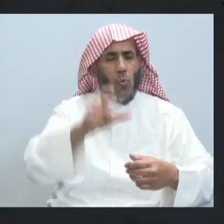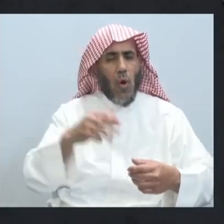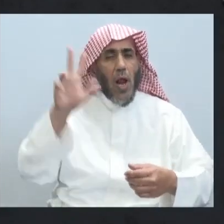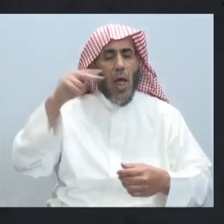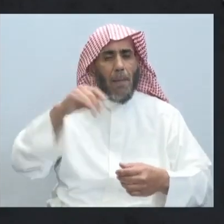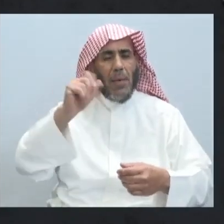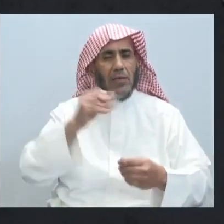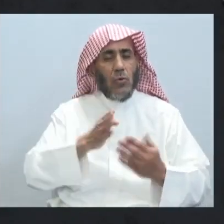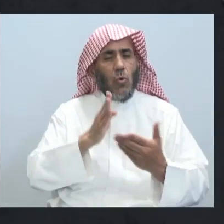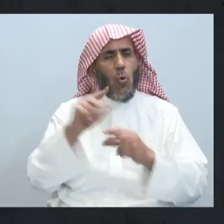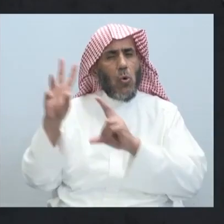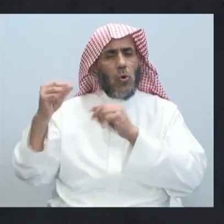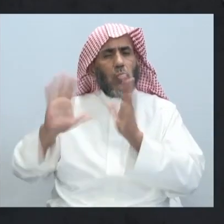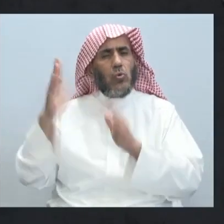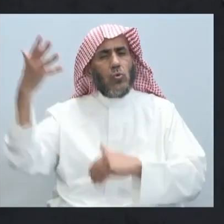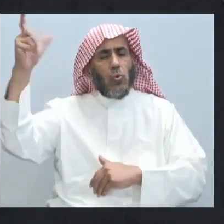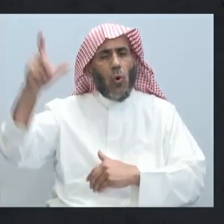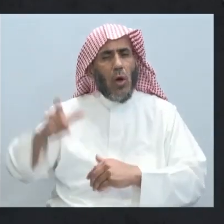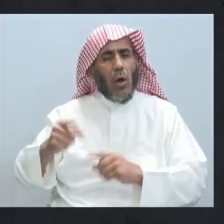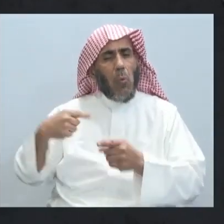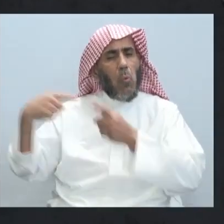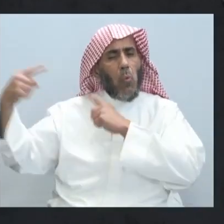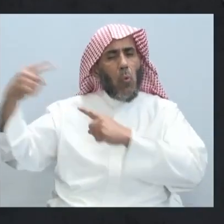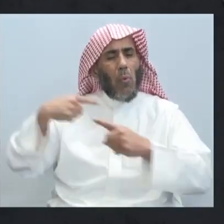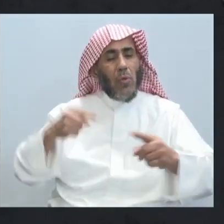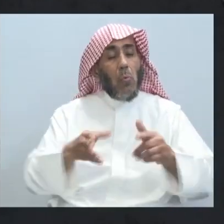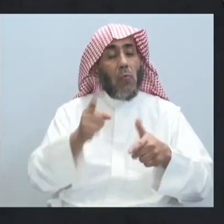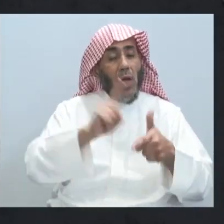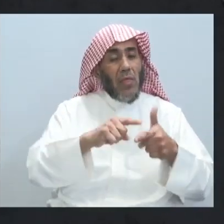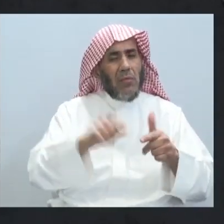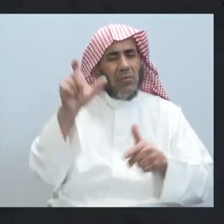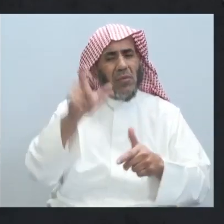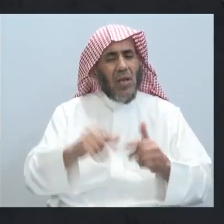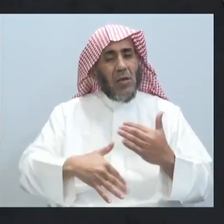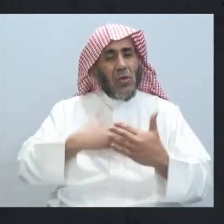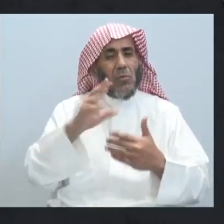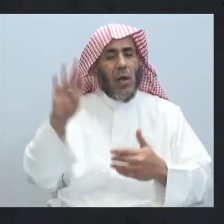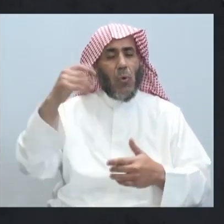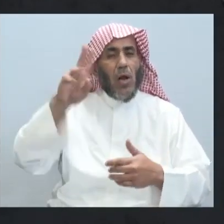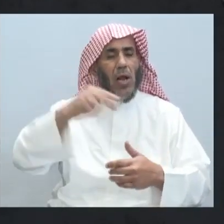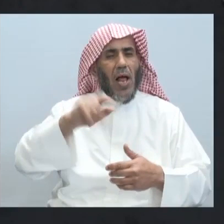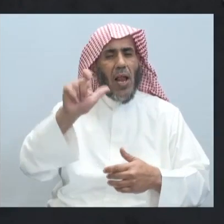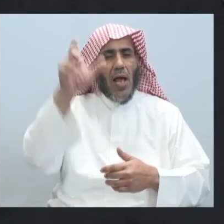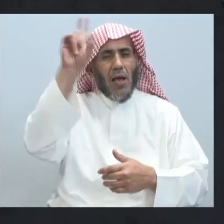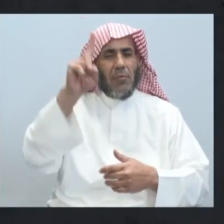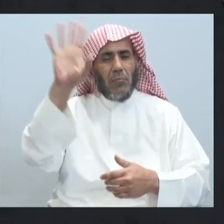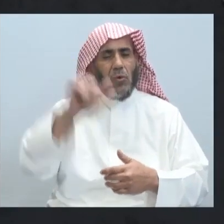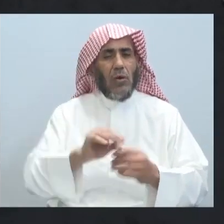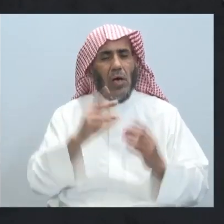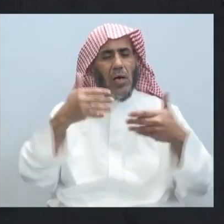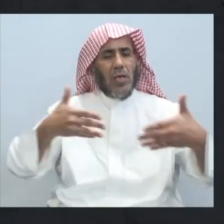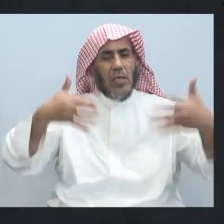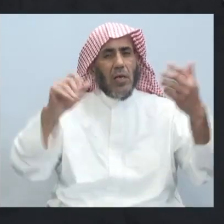ينحون الاتجاه قديم هناك ايضا شعراء من من مجددين كبي علاء وكذلك ايضا في بعض قصائد ابي